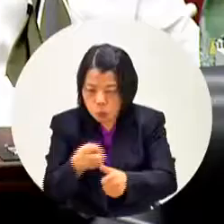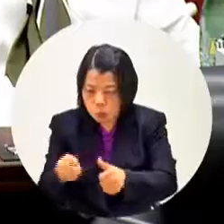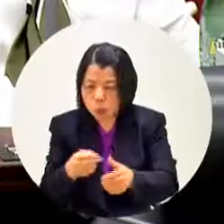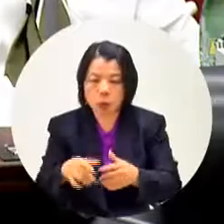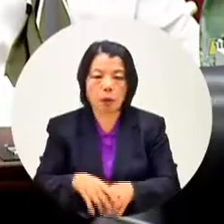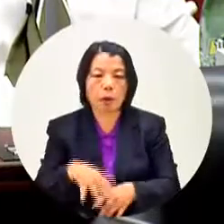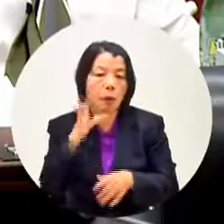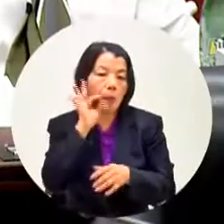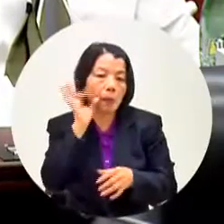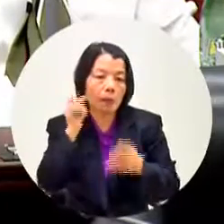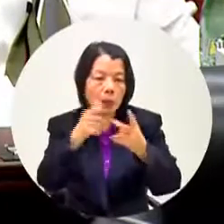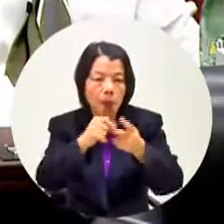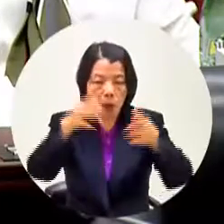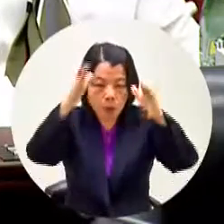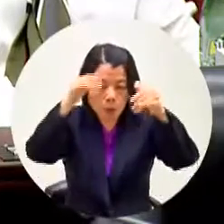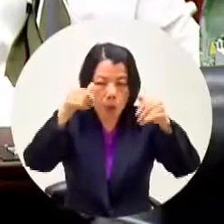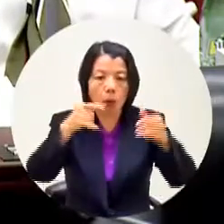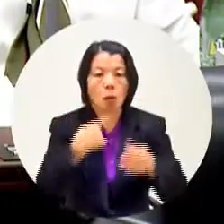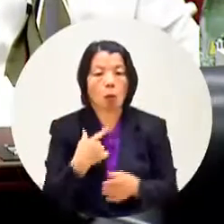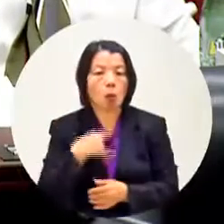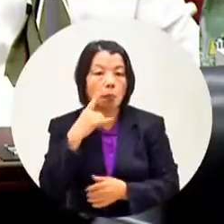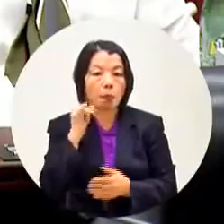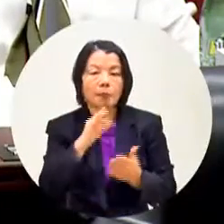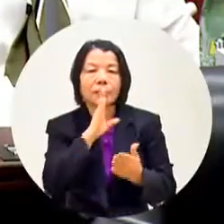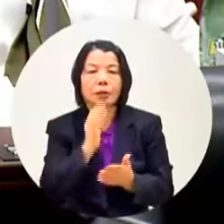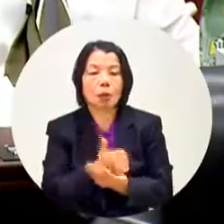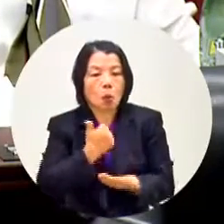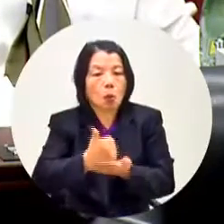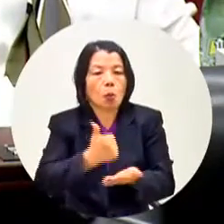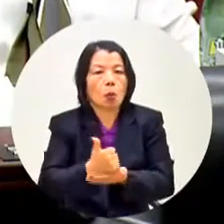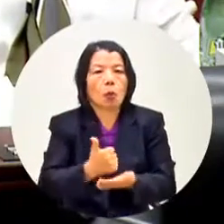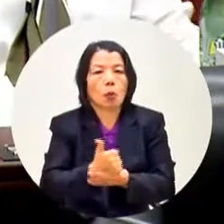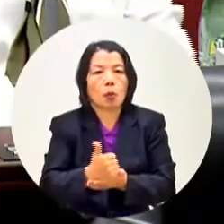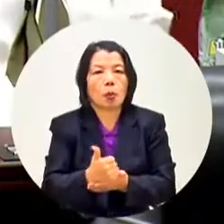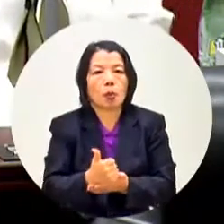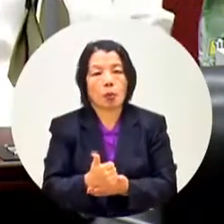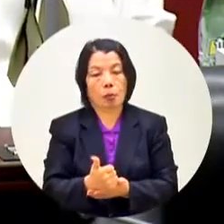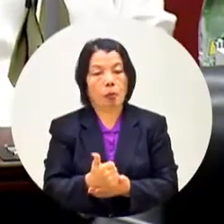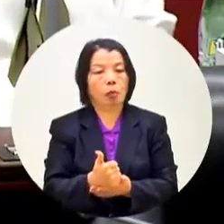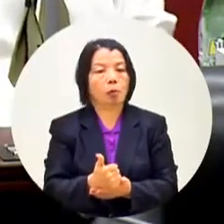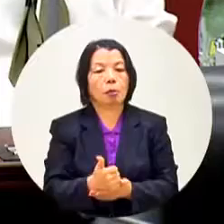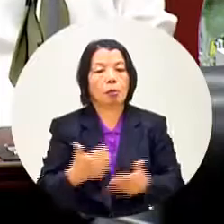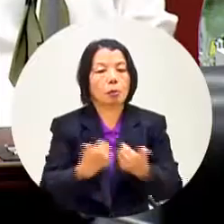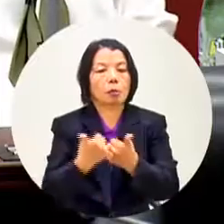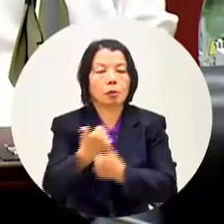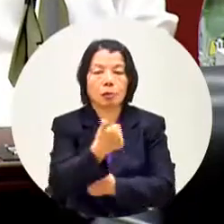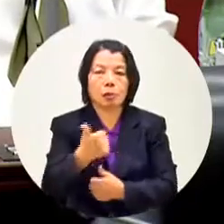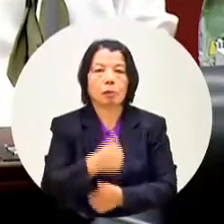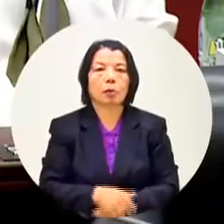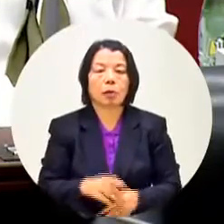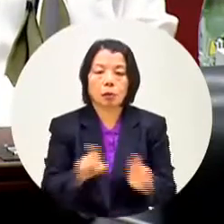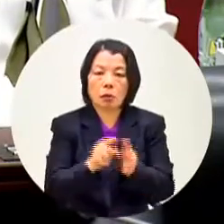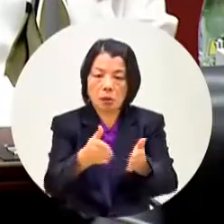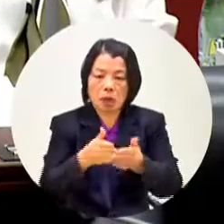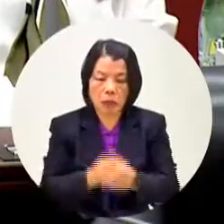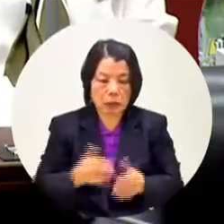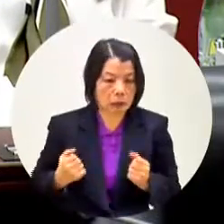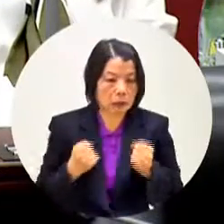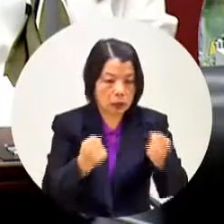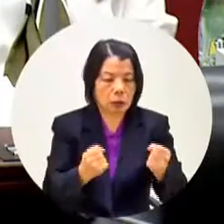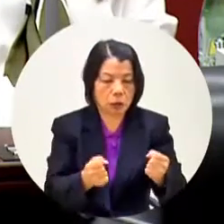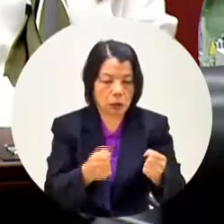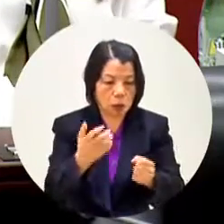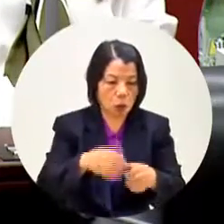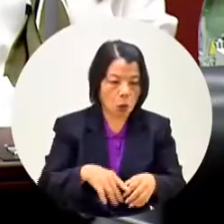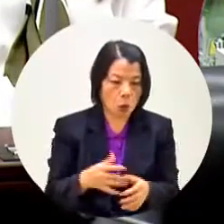区推动一个犬猫免费结扎晶片狂犬植入的活动，今年迈入第七年。每一年本席会举